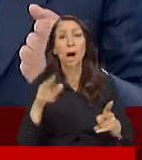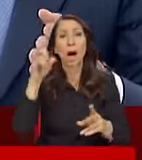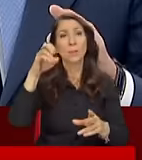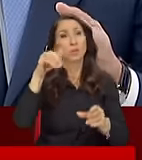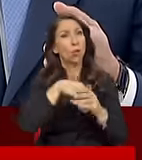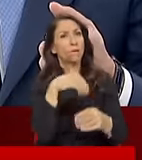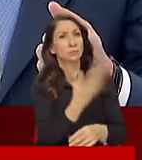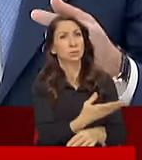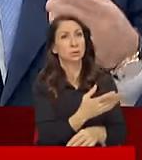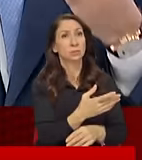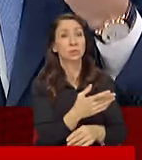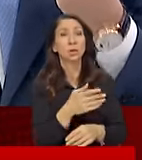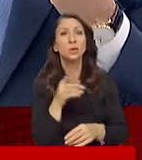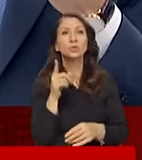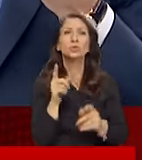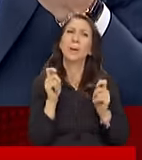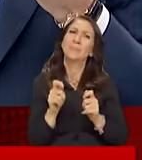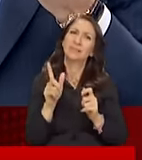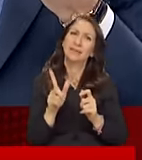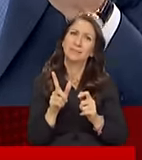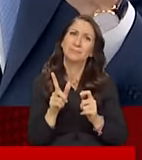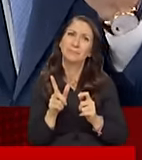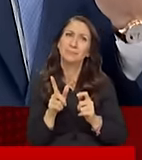vermiş vatandaşlarımız. Şunu yapmalılar.